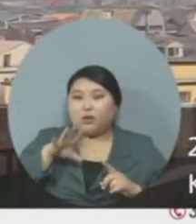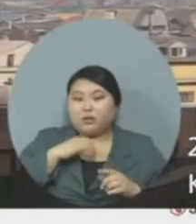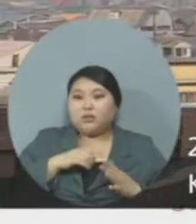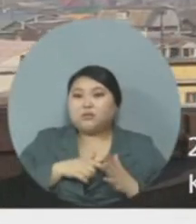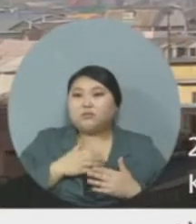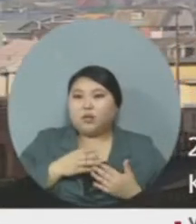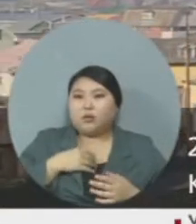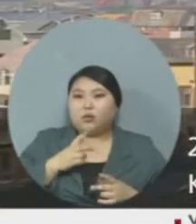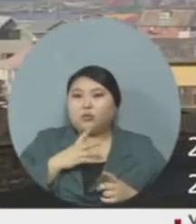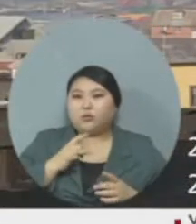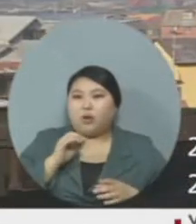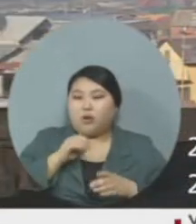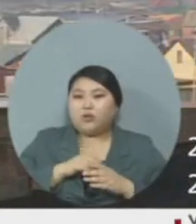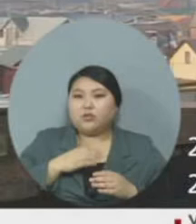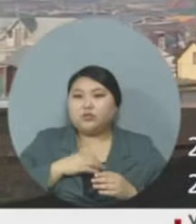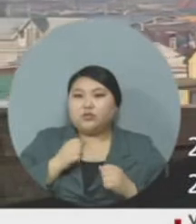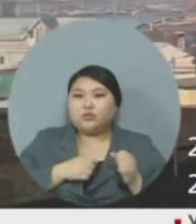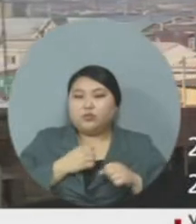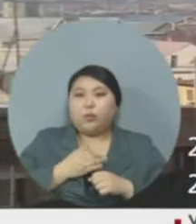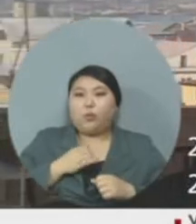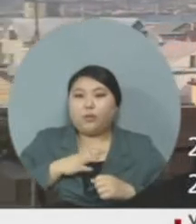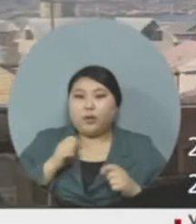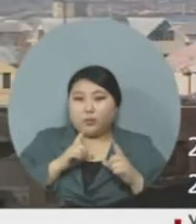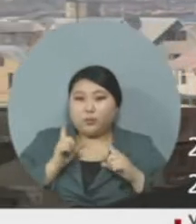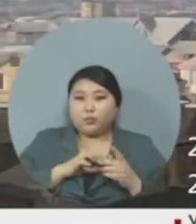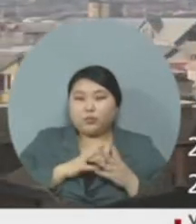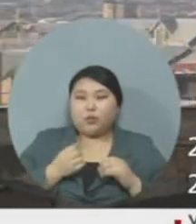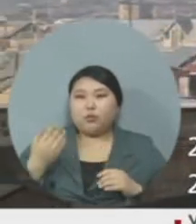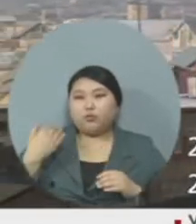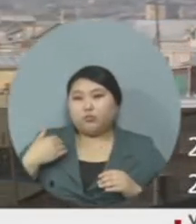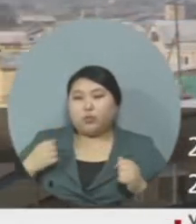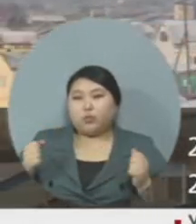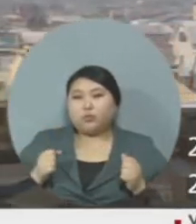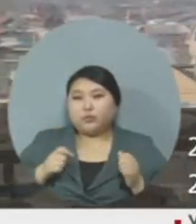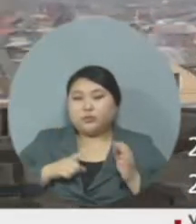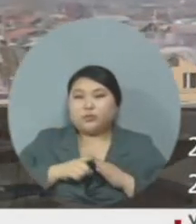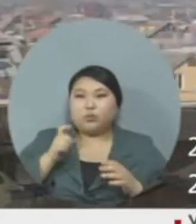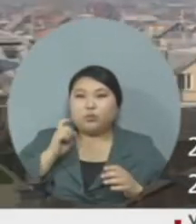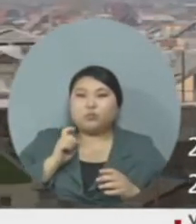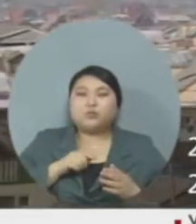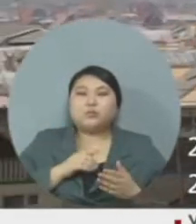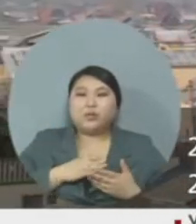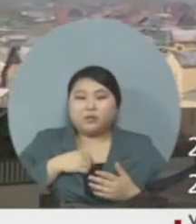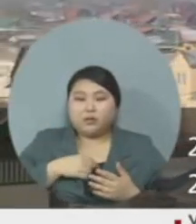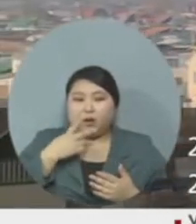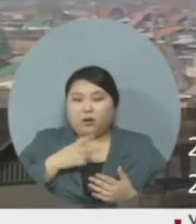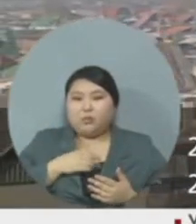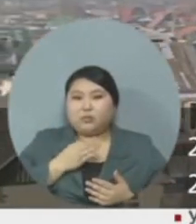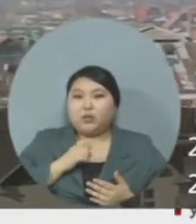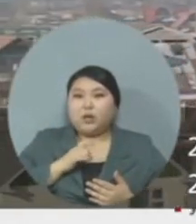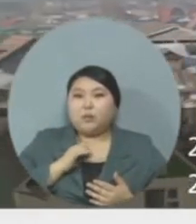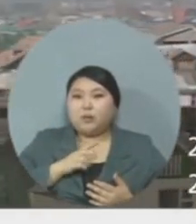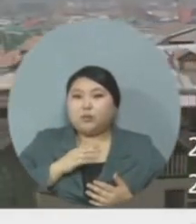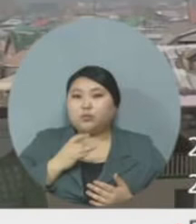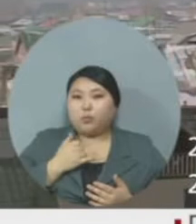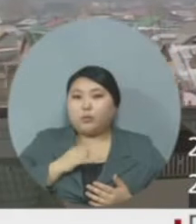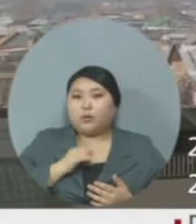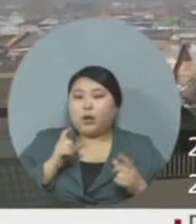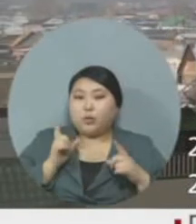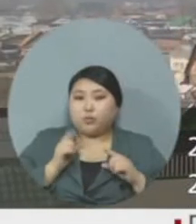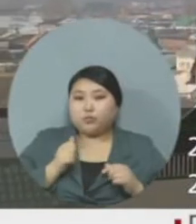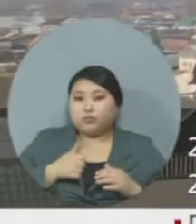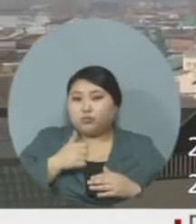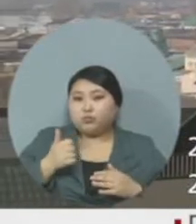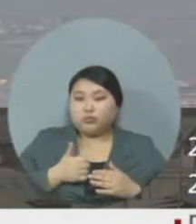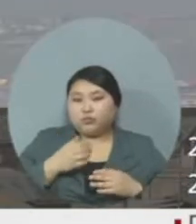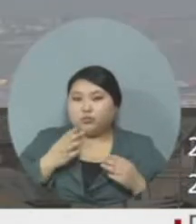түшийг нэвтрүүлсэн жил утаа эрс буурсан ч өнгөрсөн өвлөөс эхлэн хуучин хэвэндээ байна. Үүнээс харахад шахмал түлж утааг бууруулсан төгс